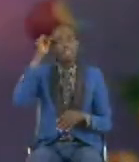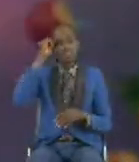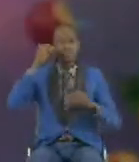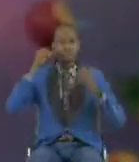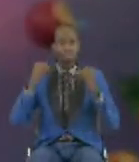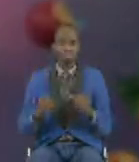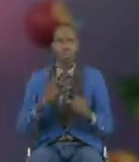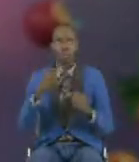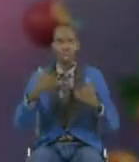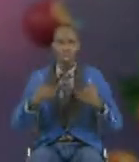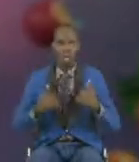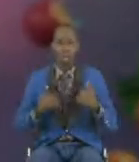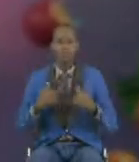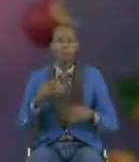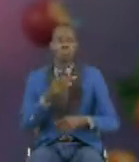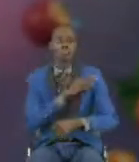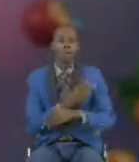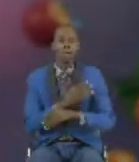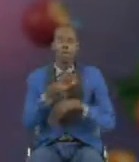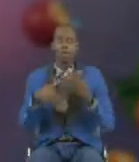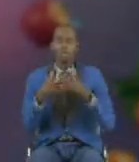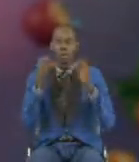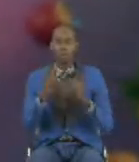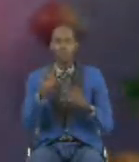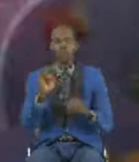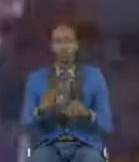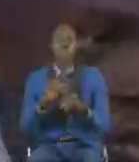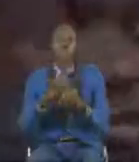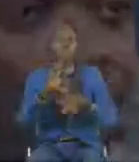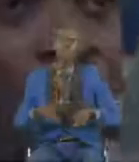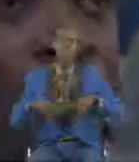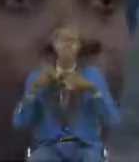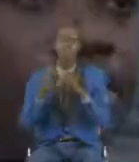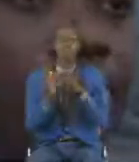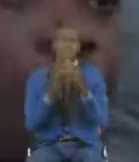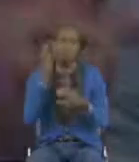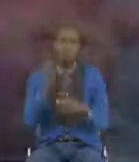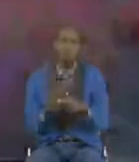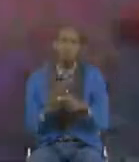le courage, tu auras toute la puissance dont tu as besoin dans ta vie au nom de Jésus.